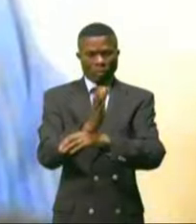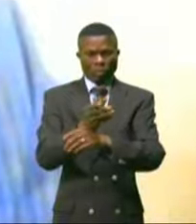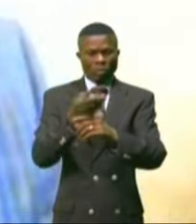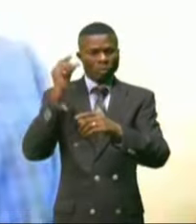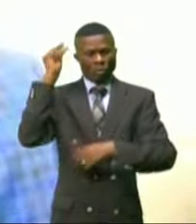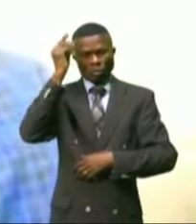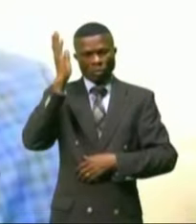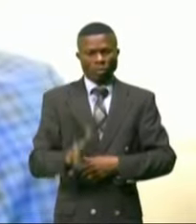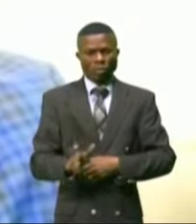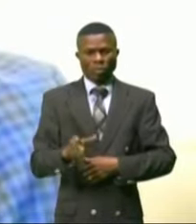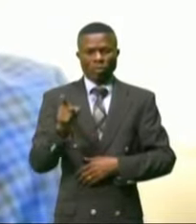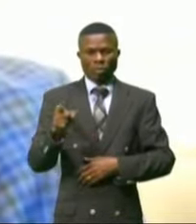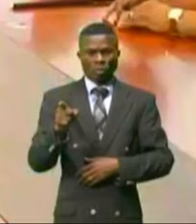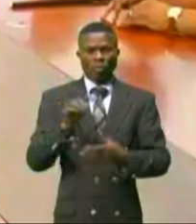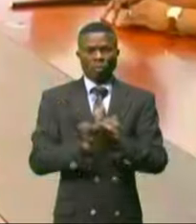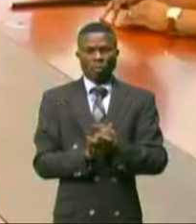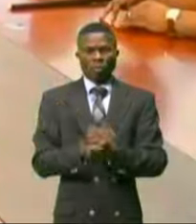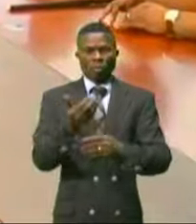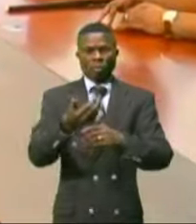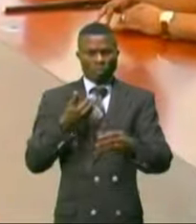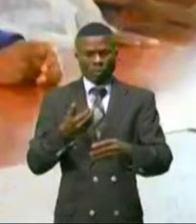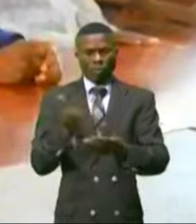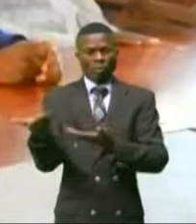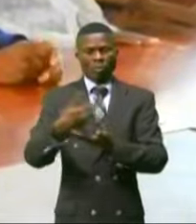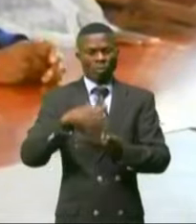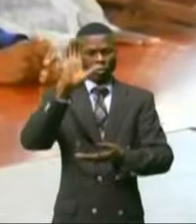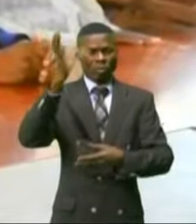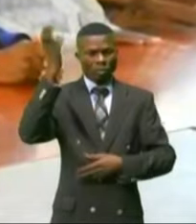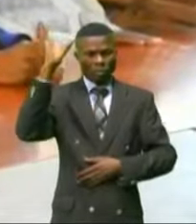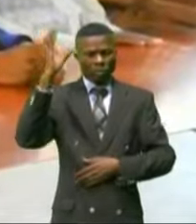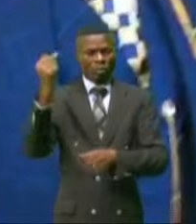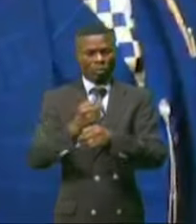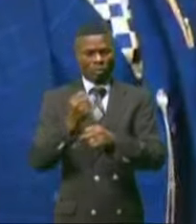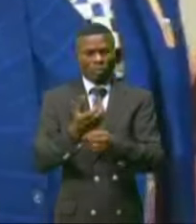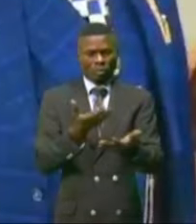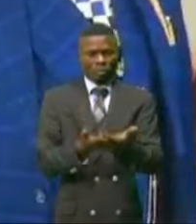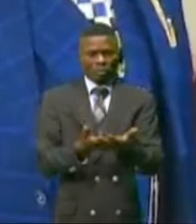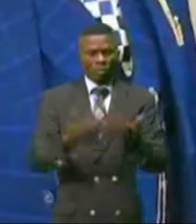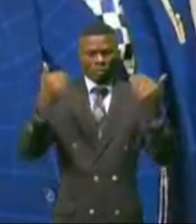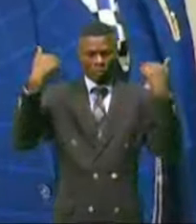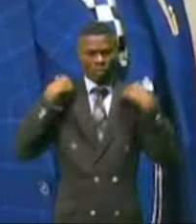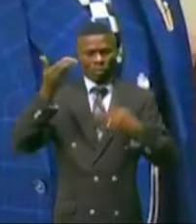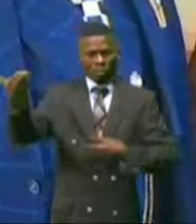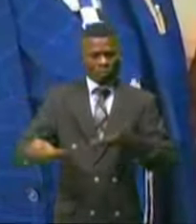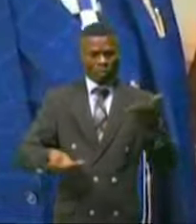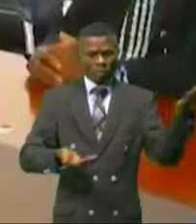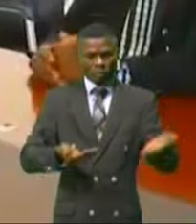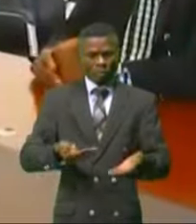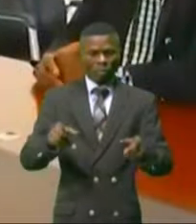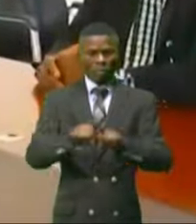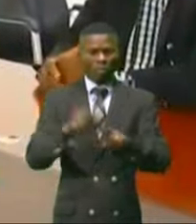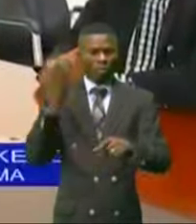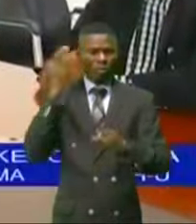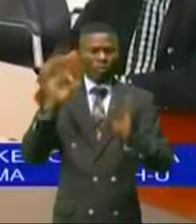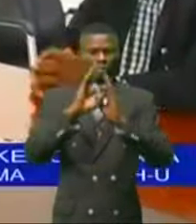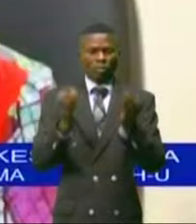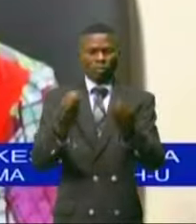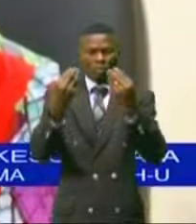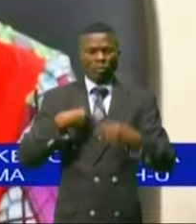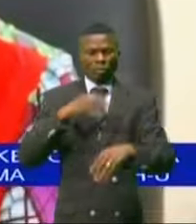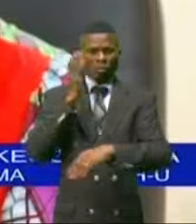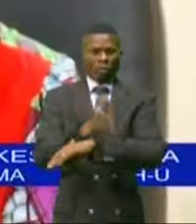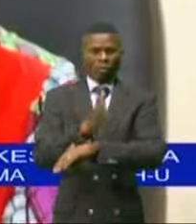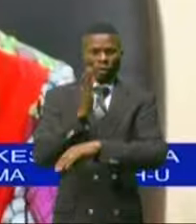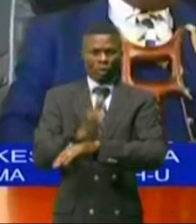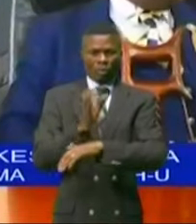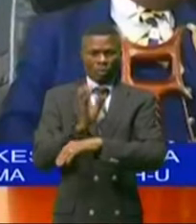gouverneur Christophe Bassien Nanga avant de regagner leurs entités respectives. L'autorité nous a reçu comme père de famille et nous a prodigué des conseils par